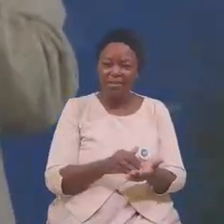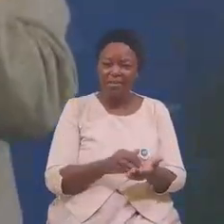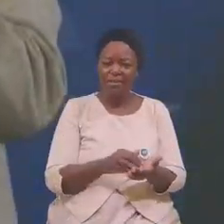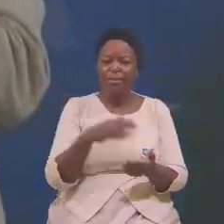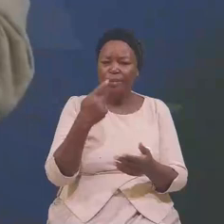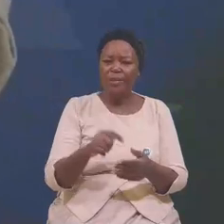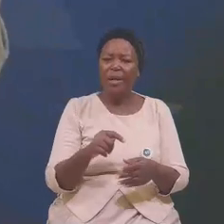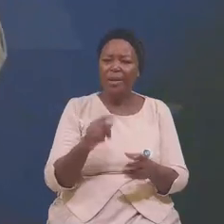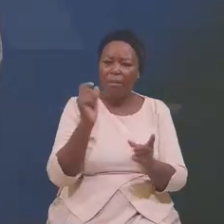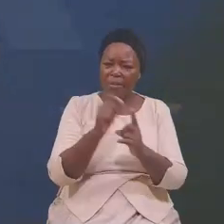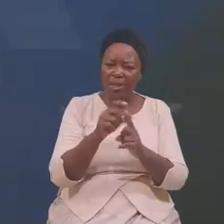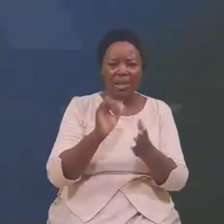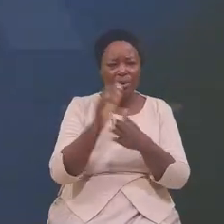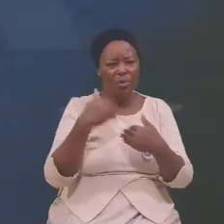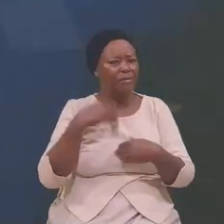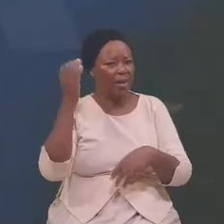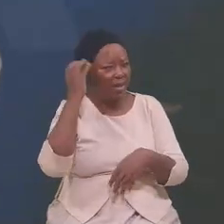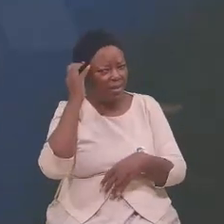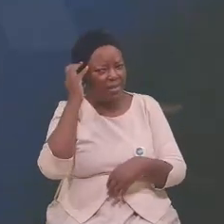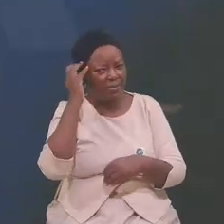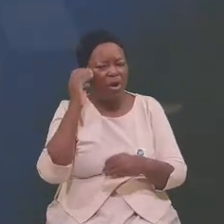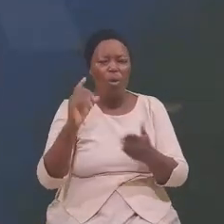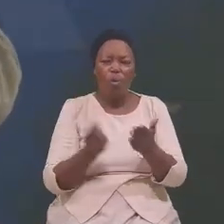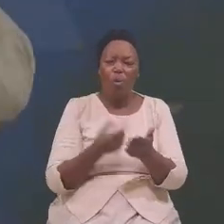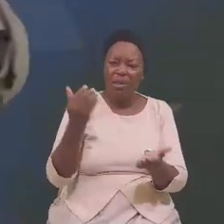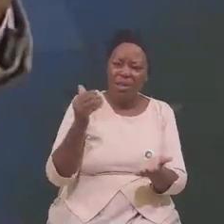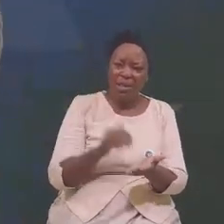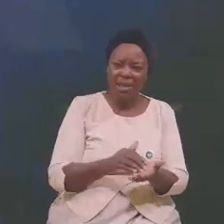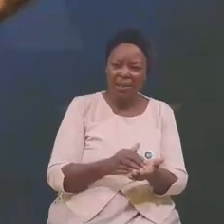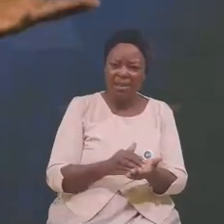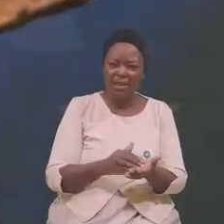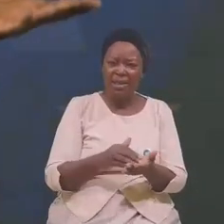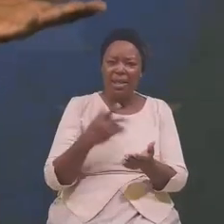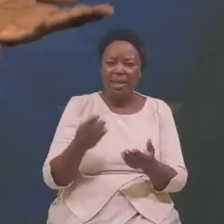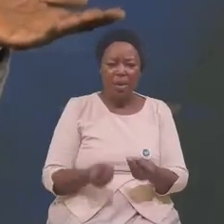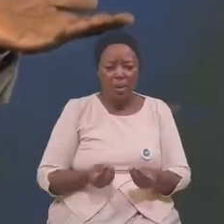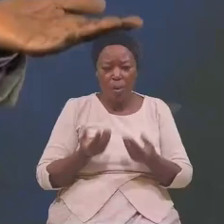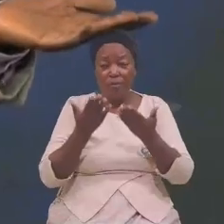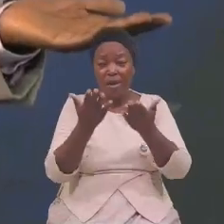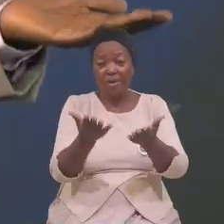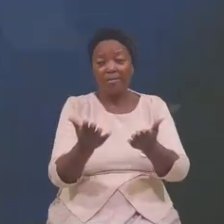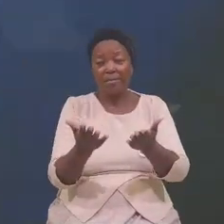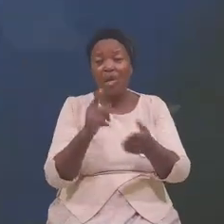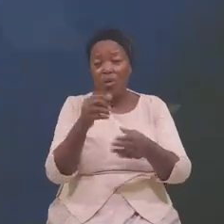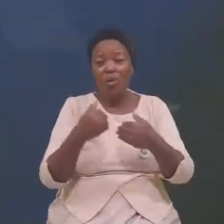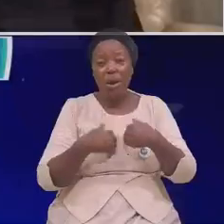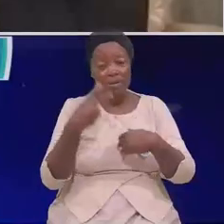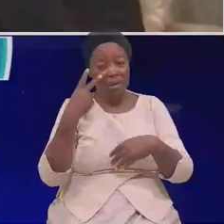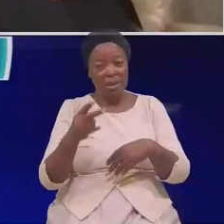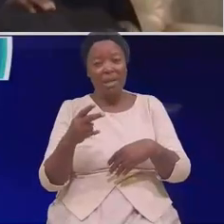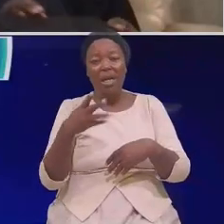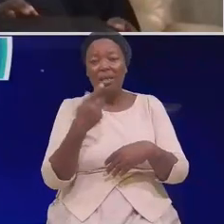le message que tu as entendu, une fois encore, l'offre que tu as reçue, une fois